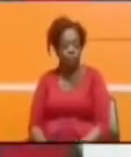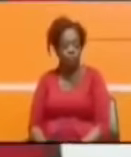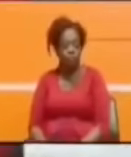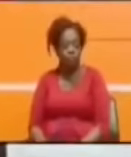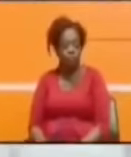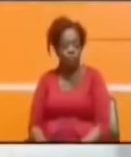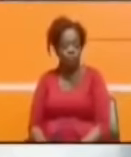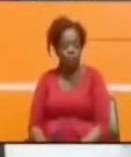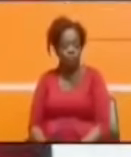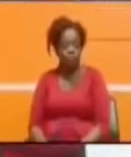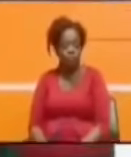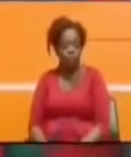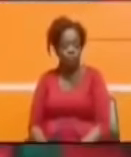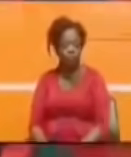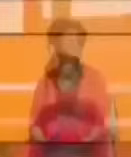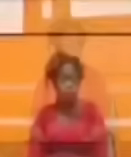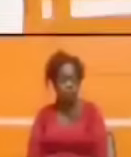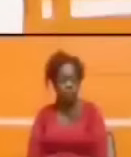TV.